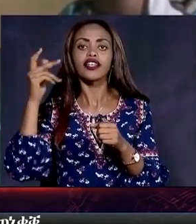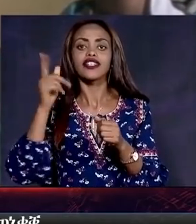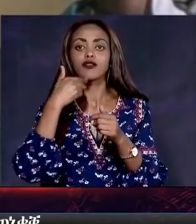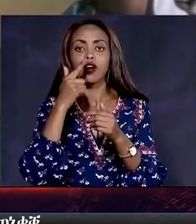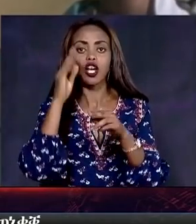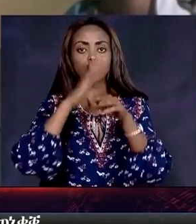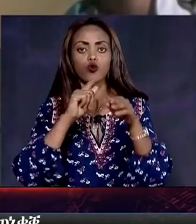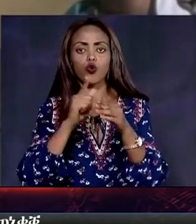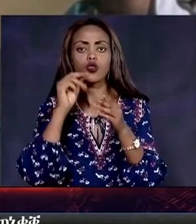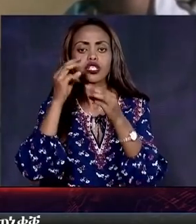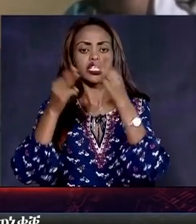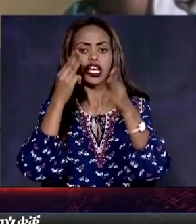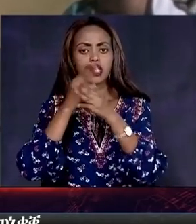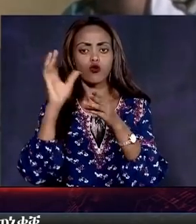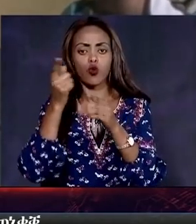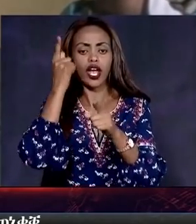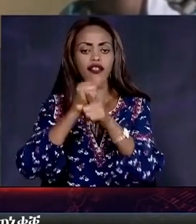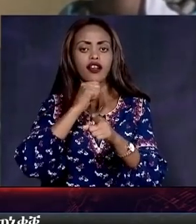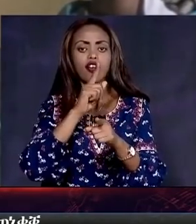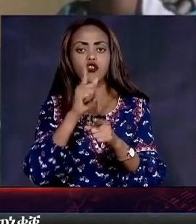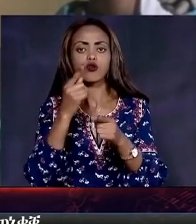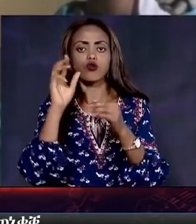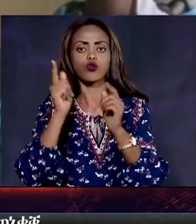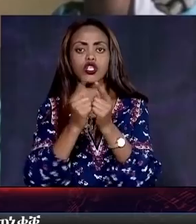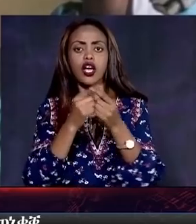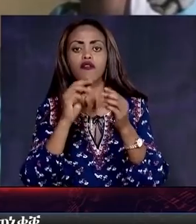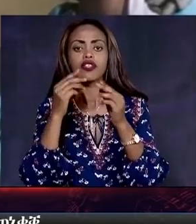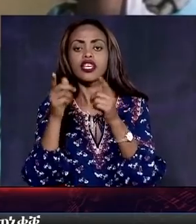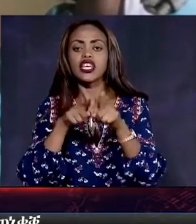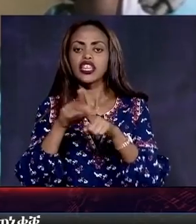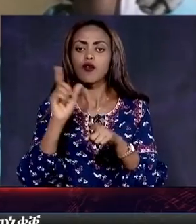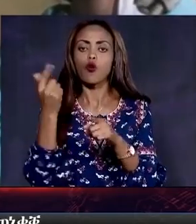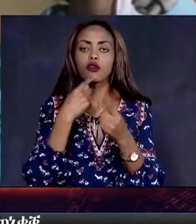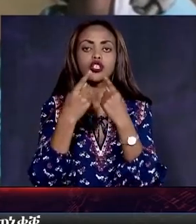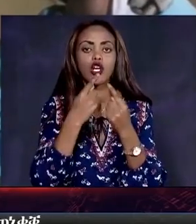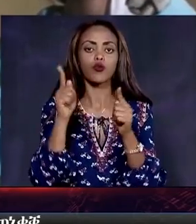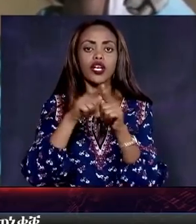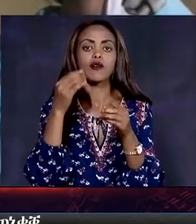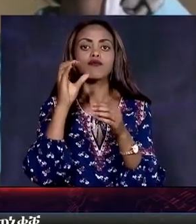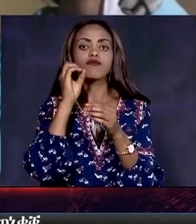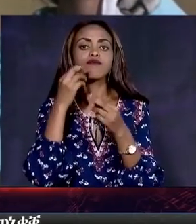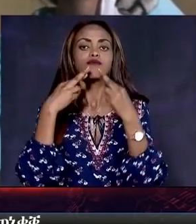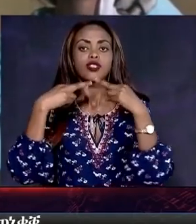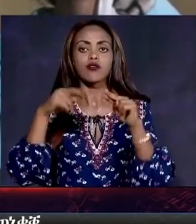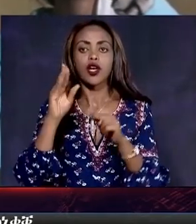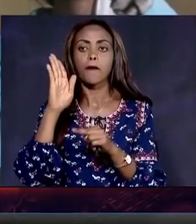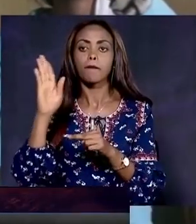ኣቕሙ ዘይተረጋገፀ ምስ ውድብ ጥዕና ዓለም ናይ ኣፈታትሻ መምርሒ ዘይጣዓም ምዃኑ እውን ተዛሪቡ እዩ ከም ፀብጻብ ቢቢሲ